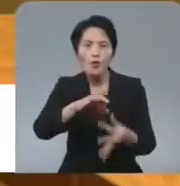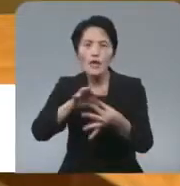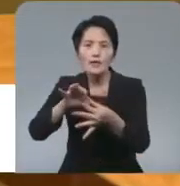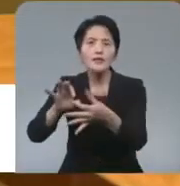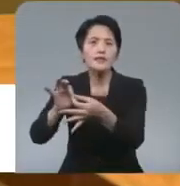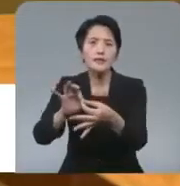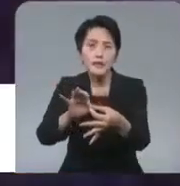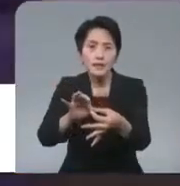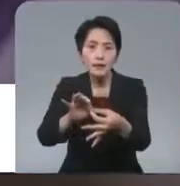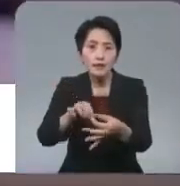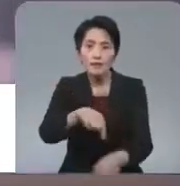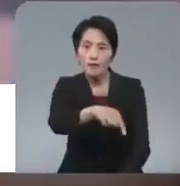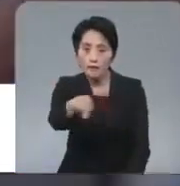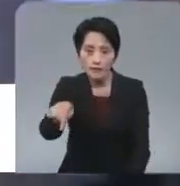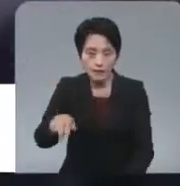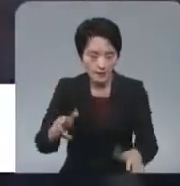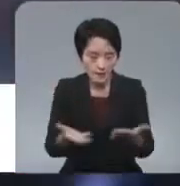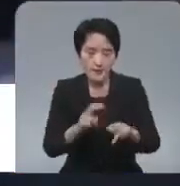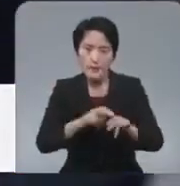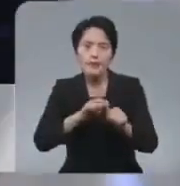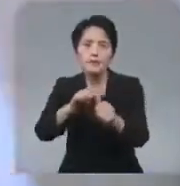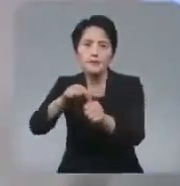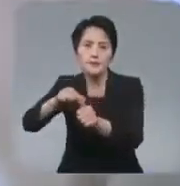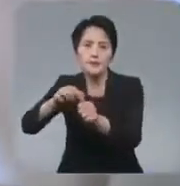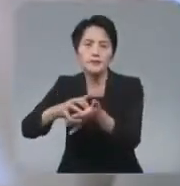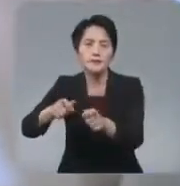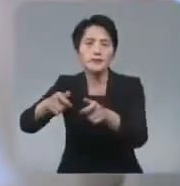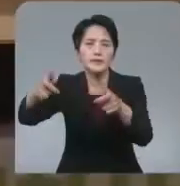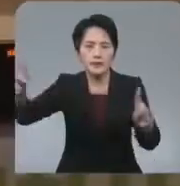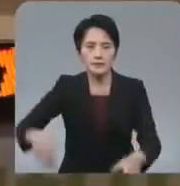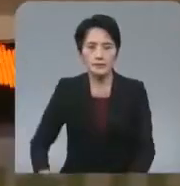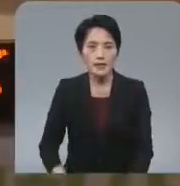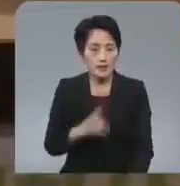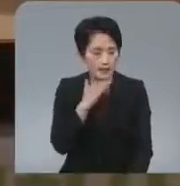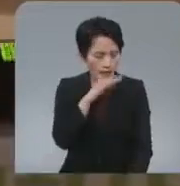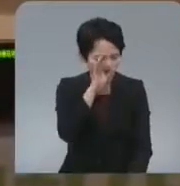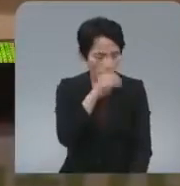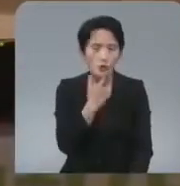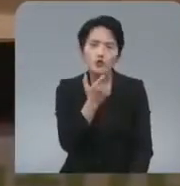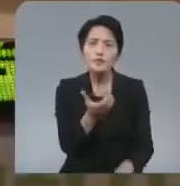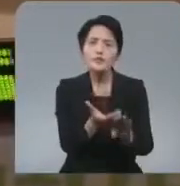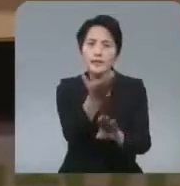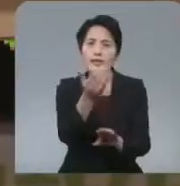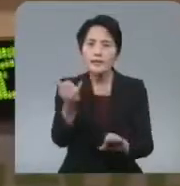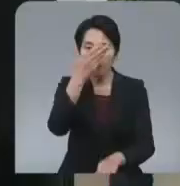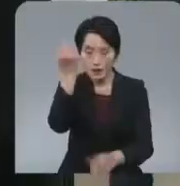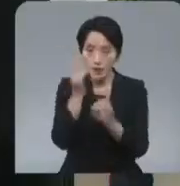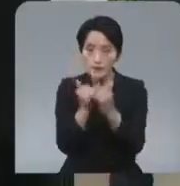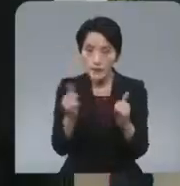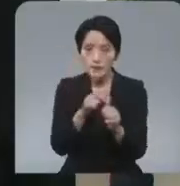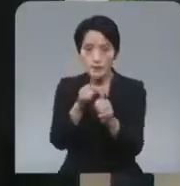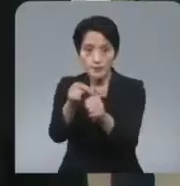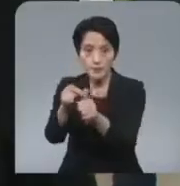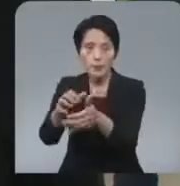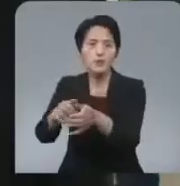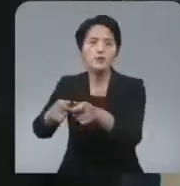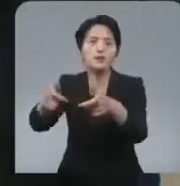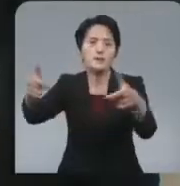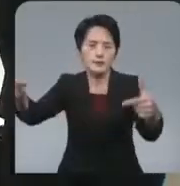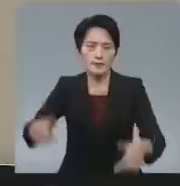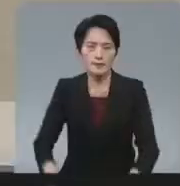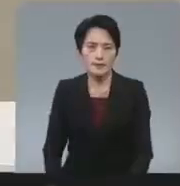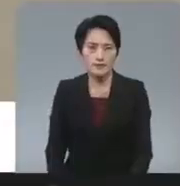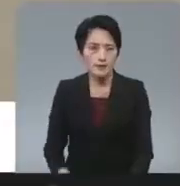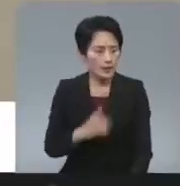du travail par industrie les secteurs de la santé du service du bien-être social du transport et de l'entreposage